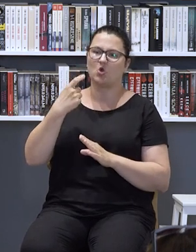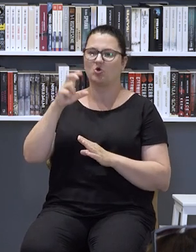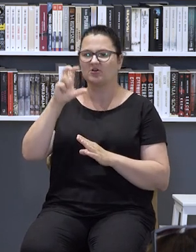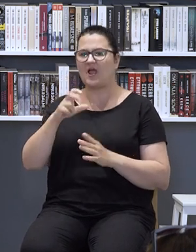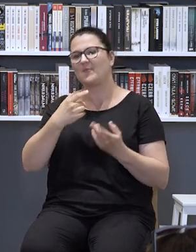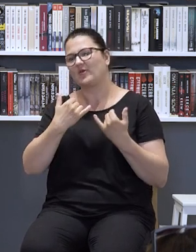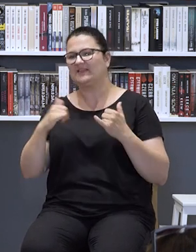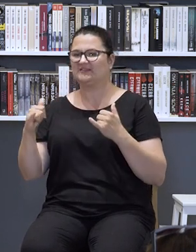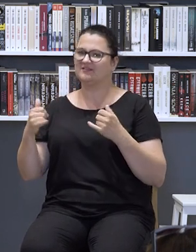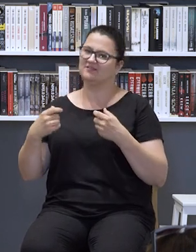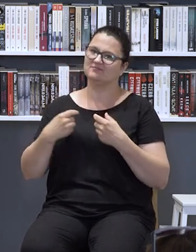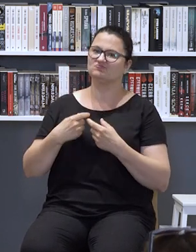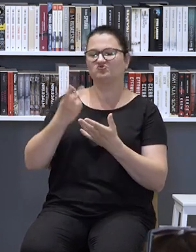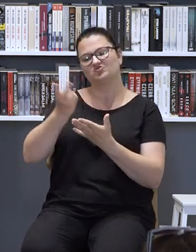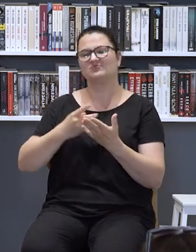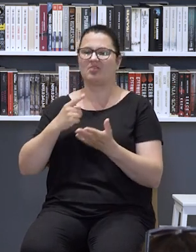lekturze?